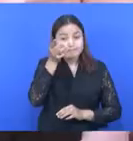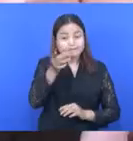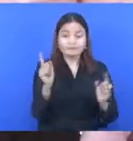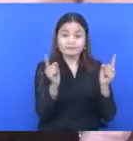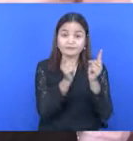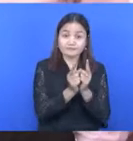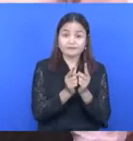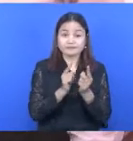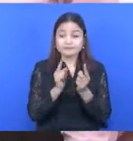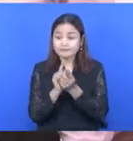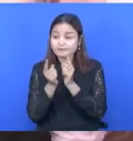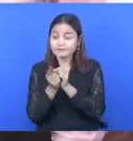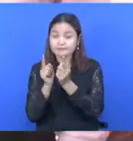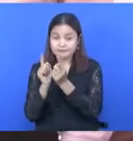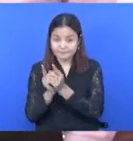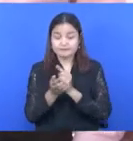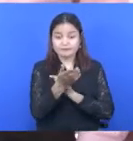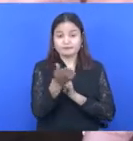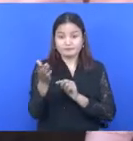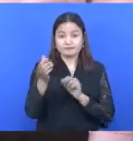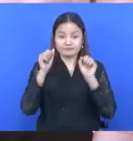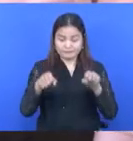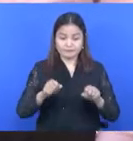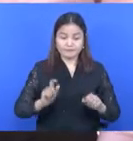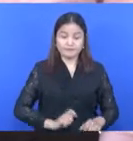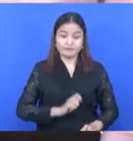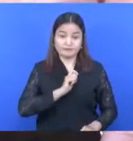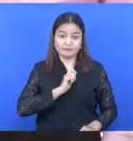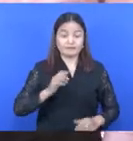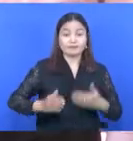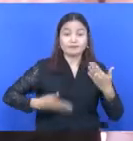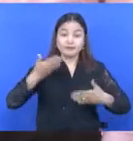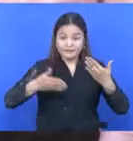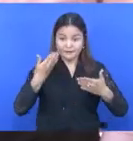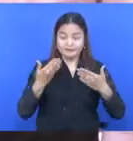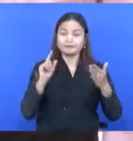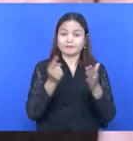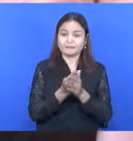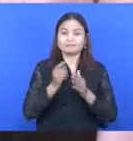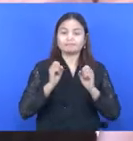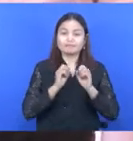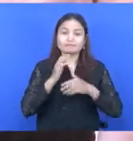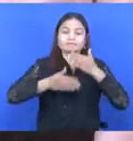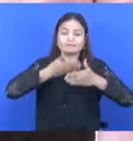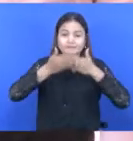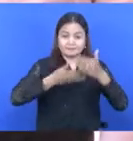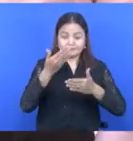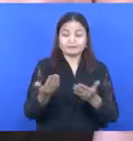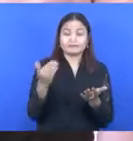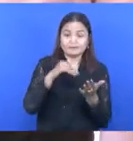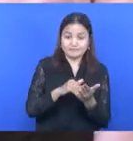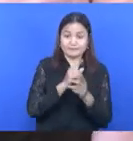ធីស្រោចស្រពសុគន្ធវេរីចម្រើនព្រះជន្មនាពេលនេះគឺដើម្បីចម្រើនសិរីសួស្តីតាមប្រពៃចាតាម